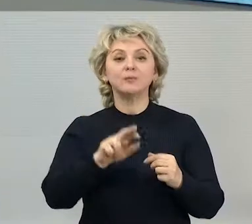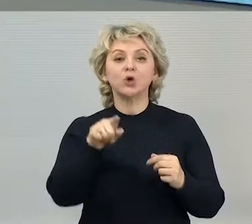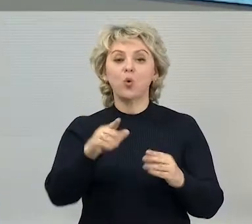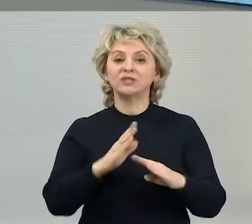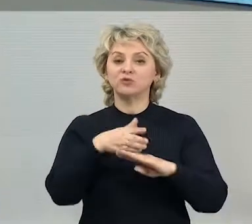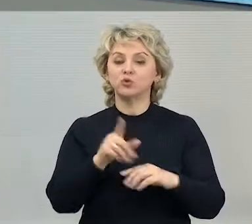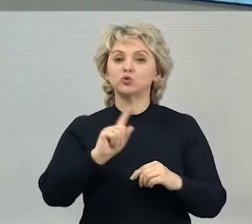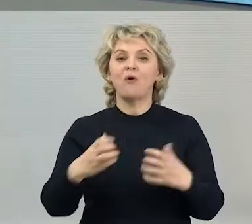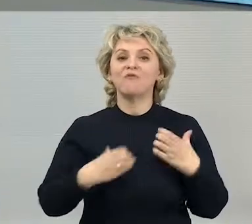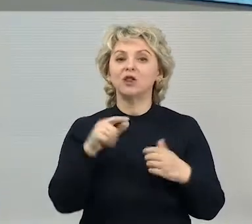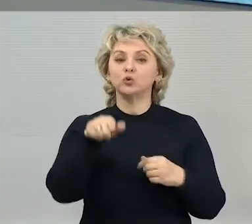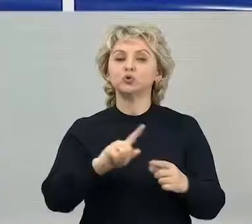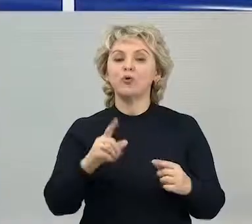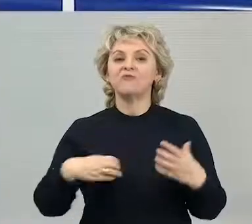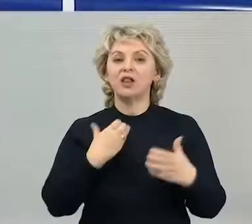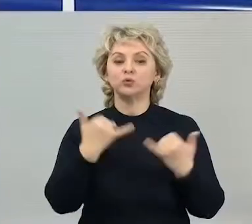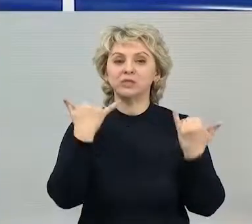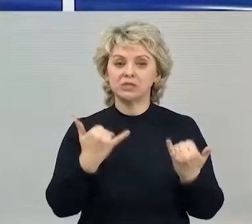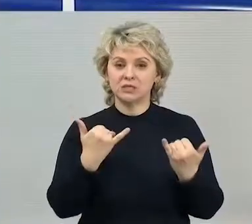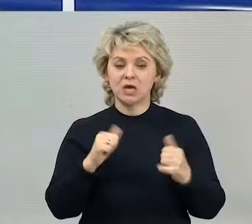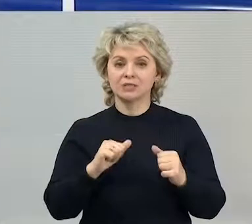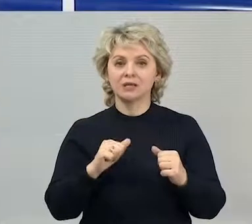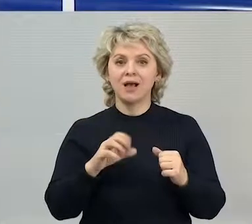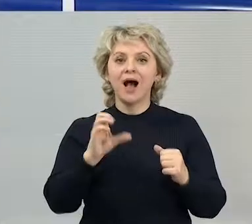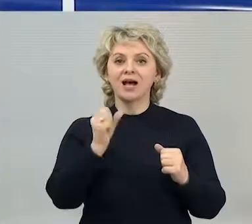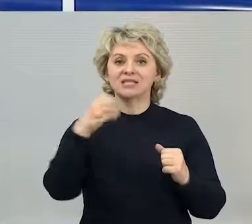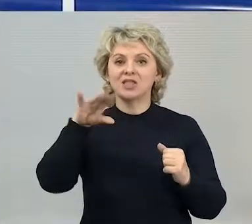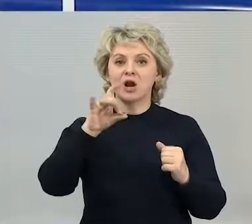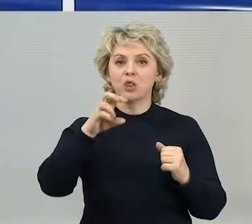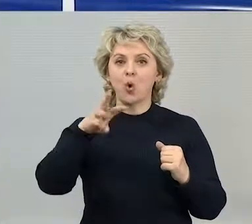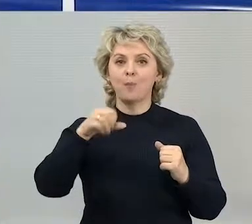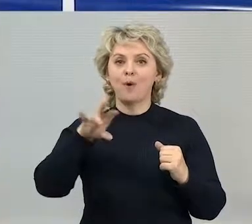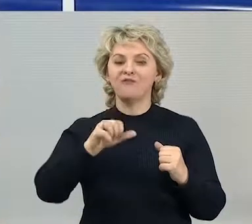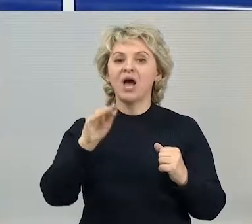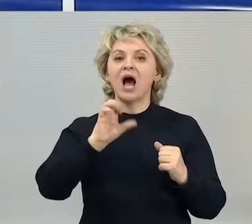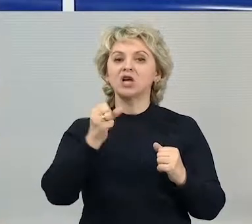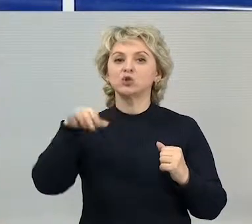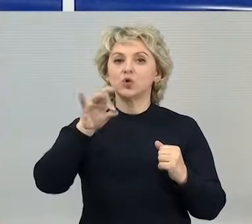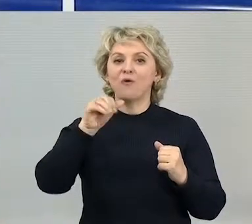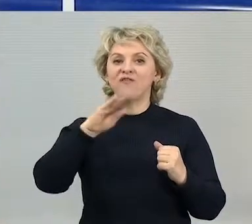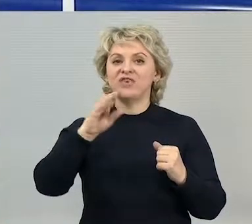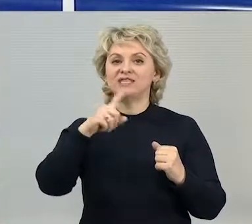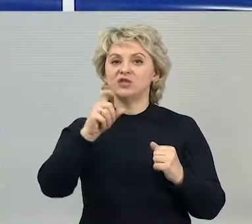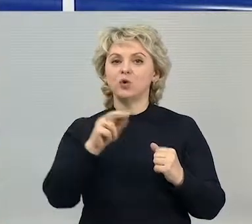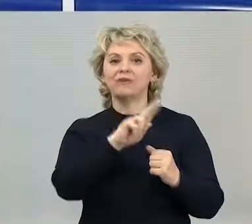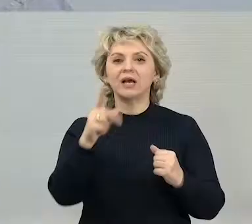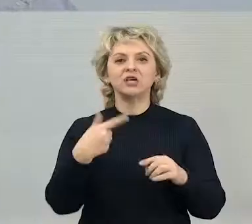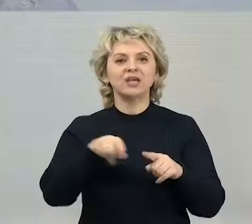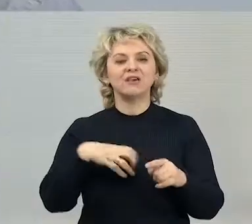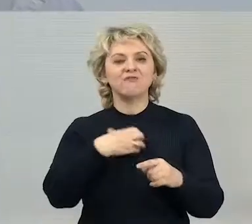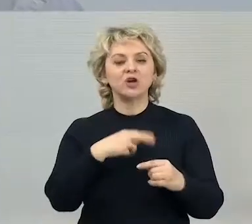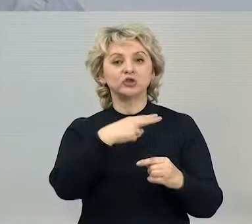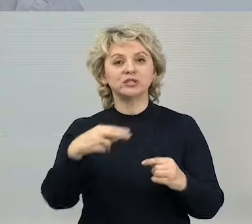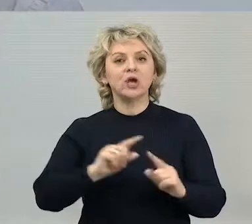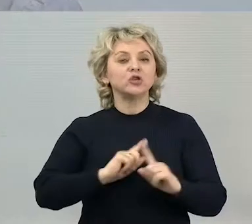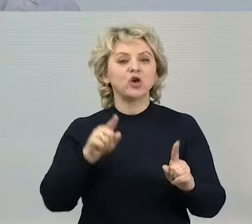гости, действительно, «Что волнует». Что волнует сейчас астрономов, астрофизиков у нас в стране? Какие такие больные темы? Знаете,